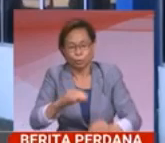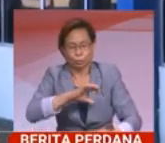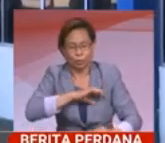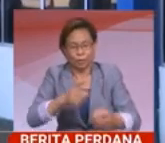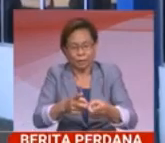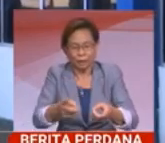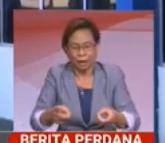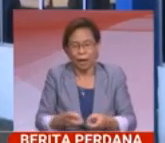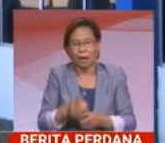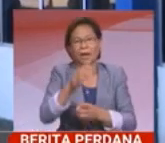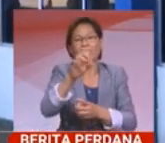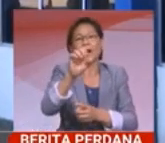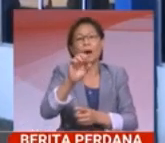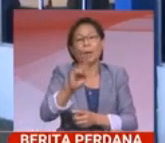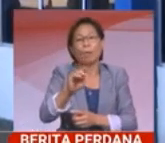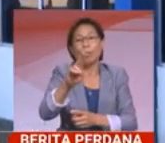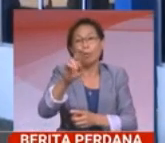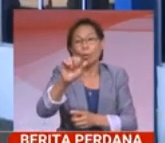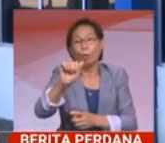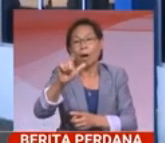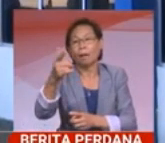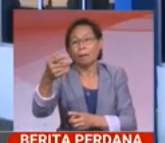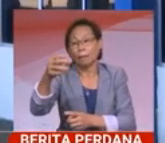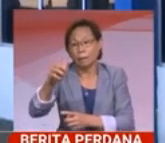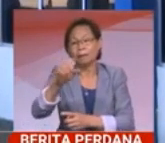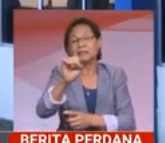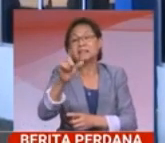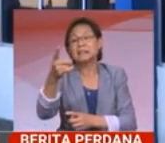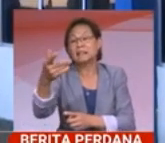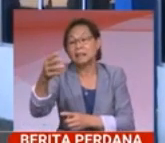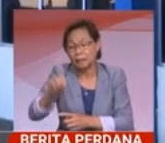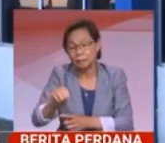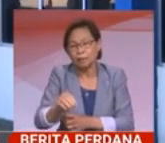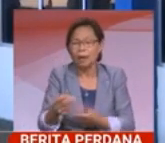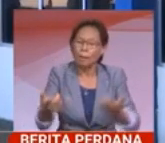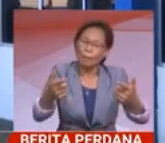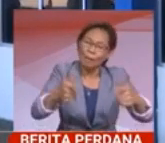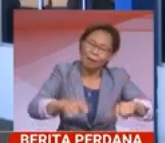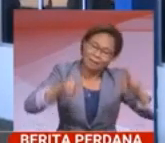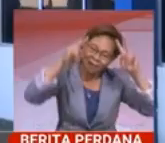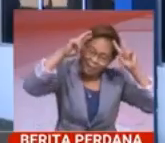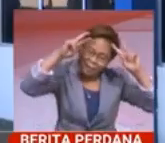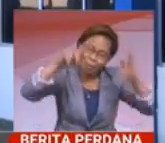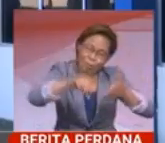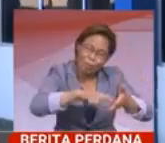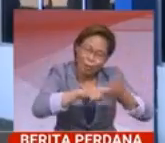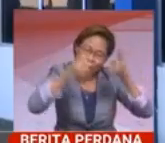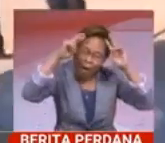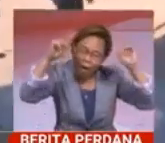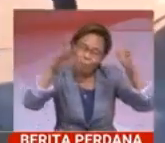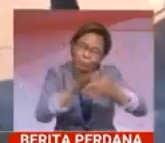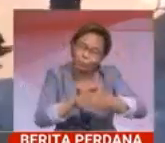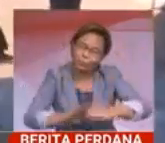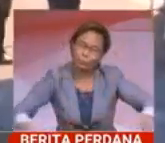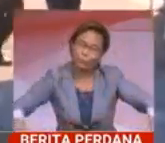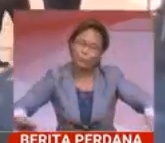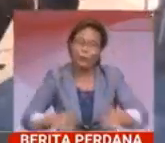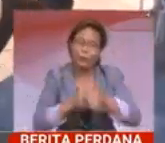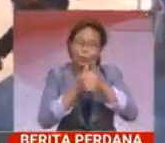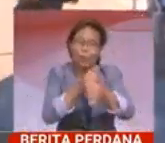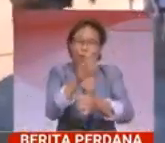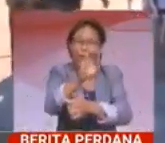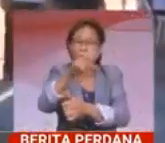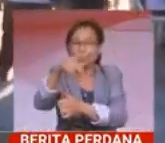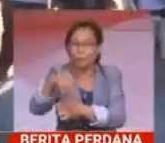daerah mualim perjalanan proses pengujian juga berlangsung dalam keadaan aman dan tenang termasuk pelaksanaan shopee